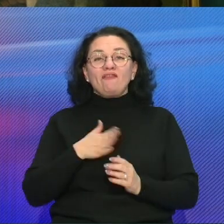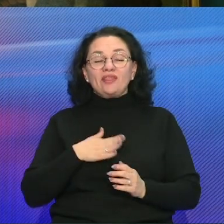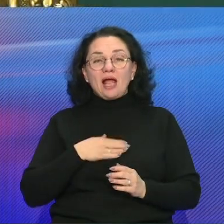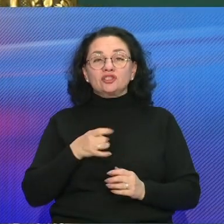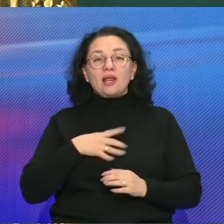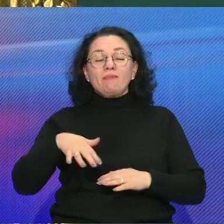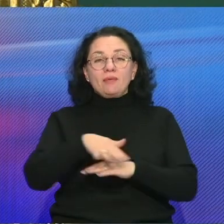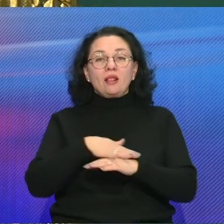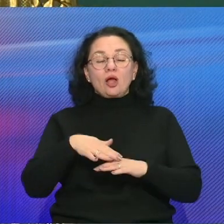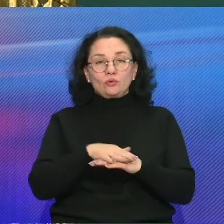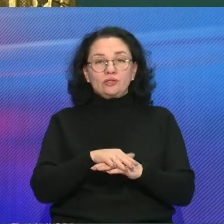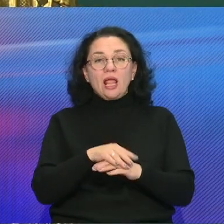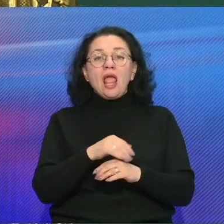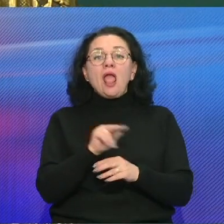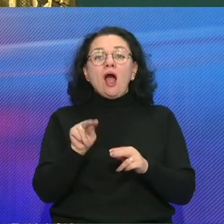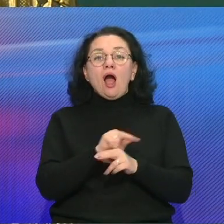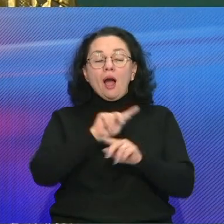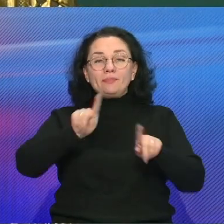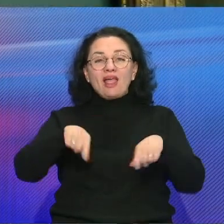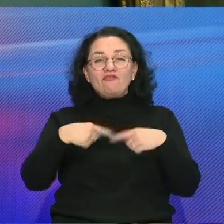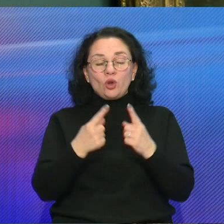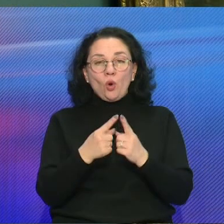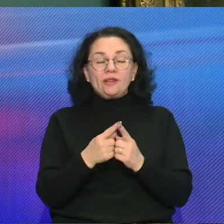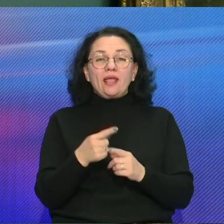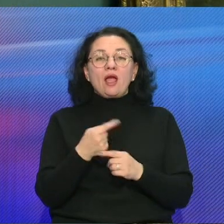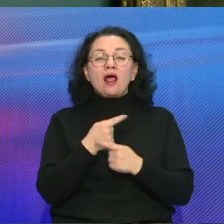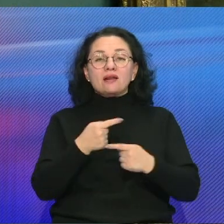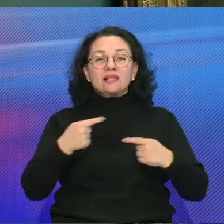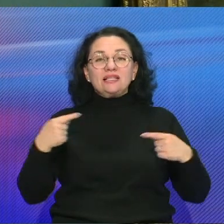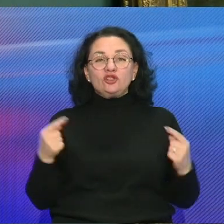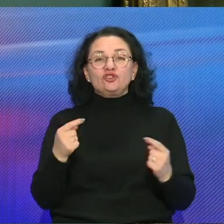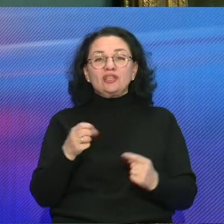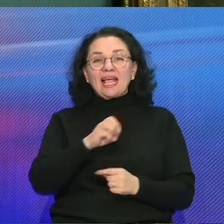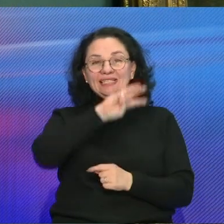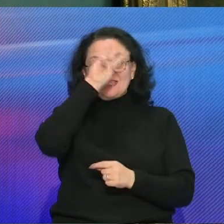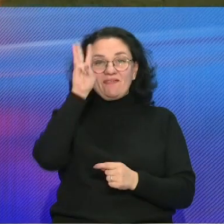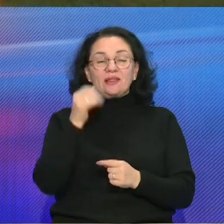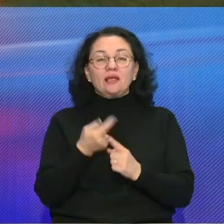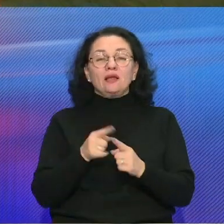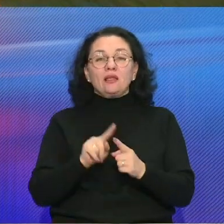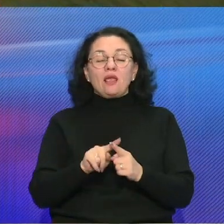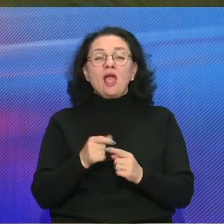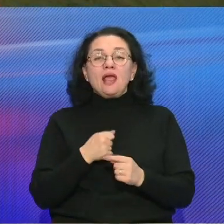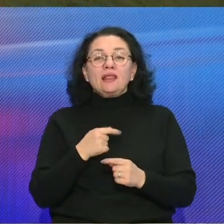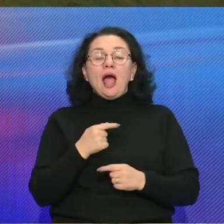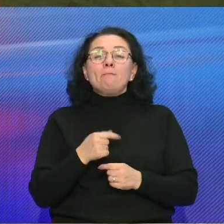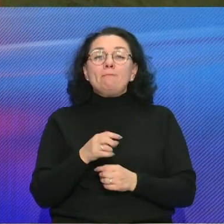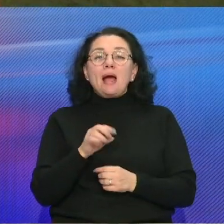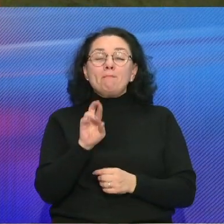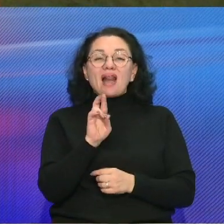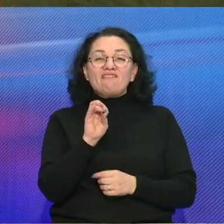тэматычныя блокі: адноўленыя абразы Ісуса Хрыста, Маці Божай і вобразы святых у розных хрысціянскіх традыцыях: праваслаўнай, каталіцкай